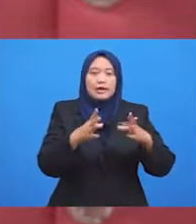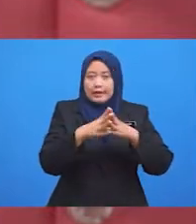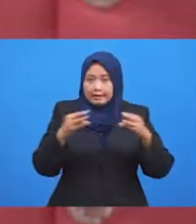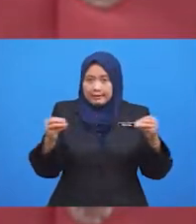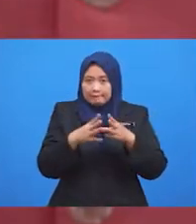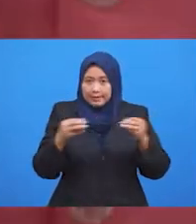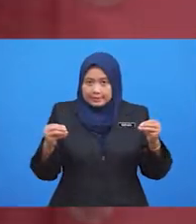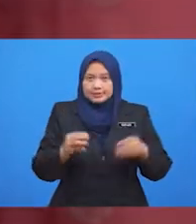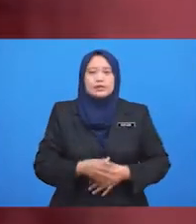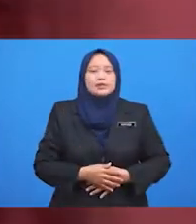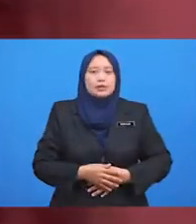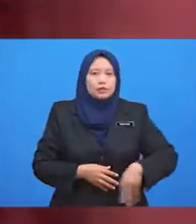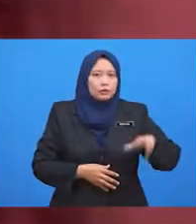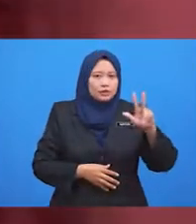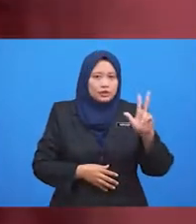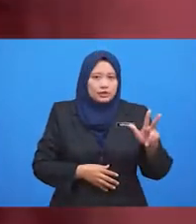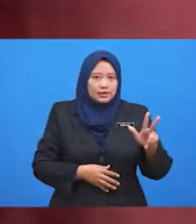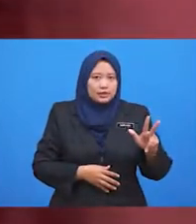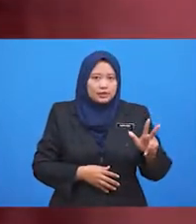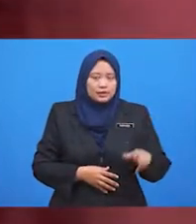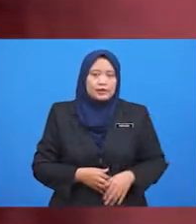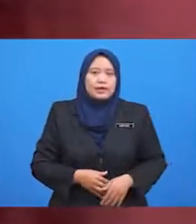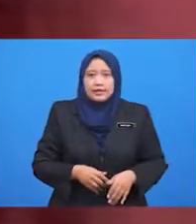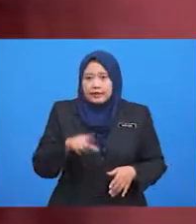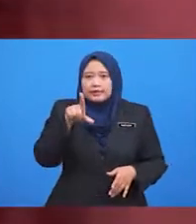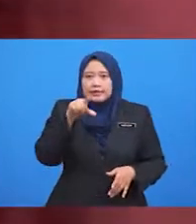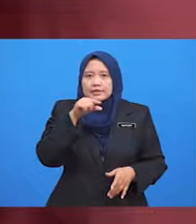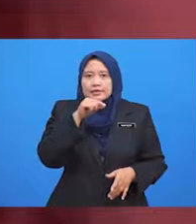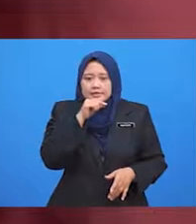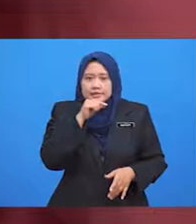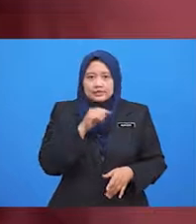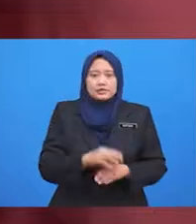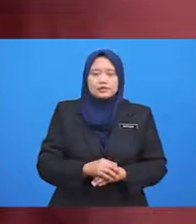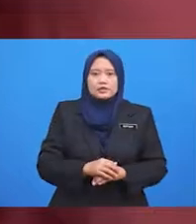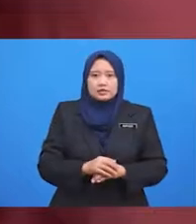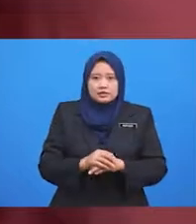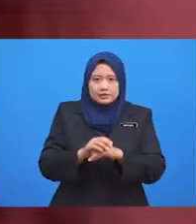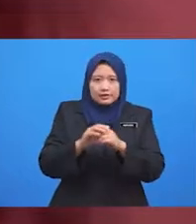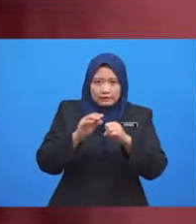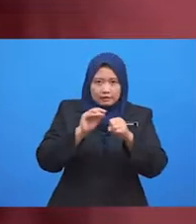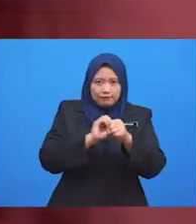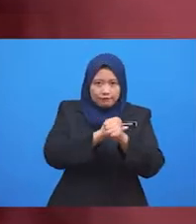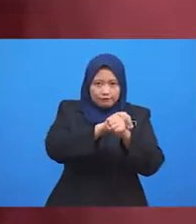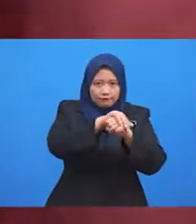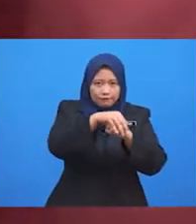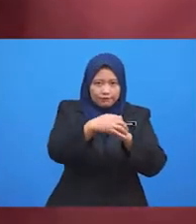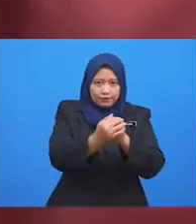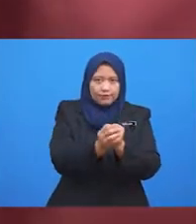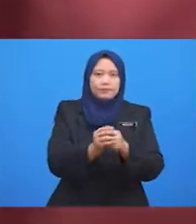mensteril alatan. Yang ketiga, gel ultrasound iaitu digunakan sebagai medium semasa